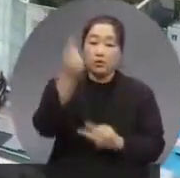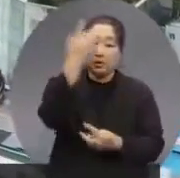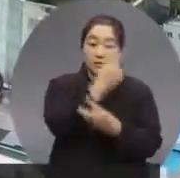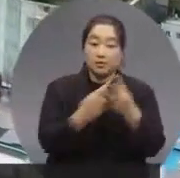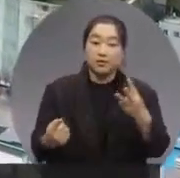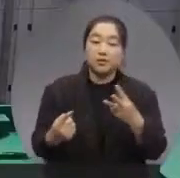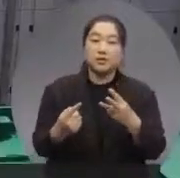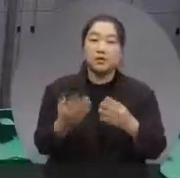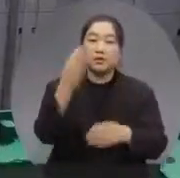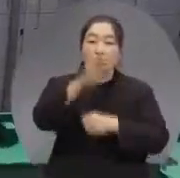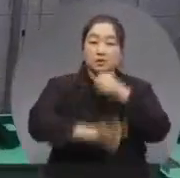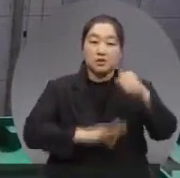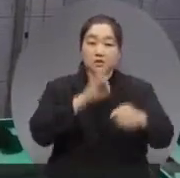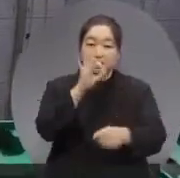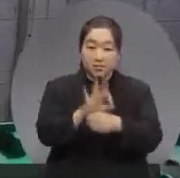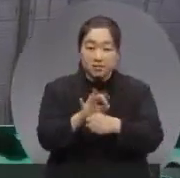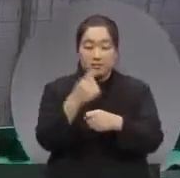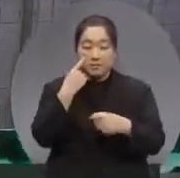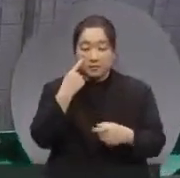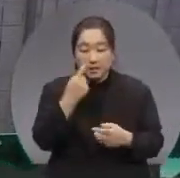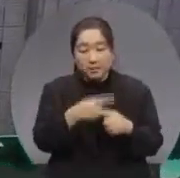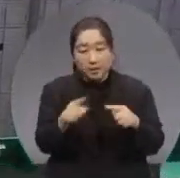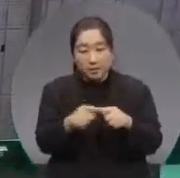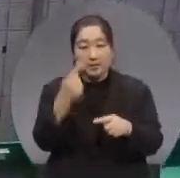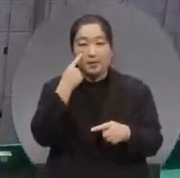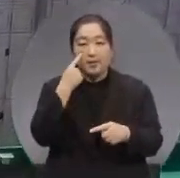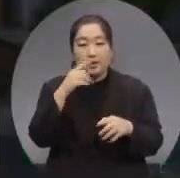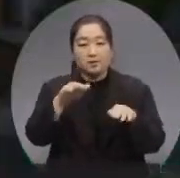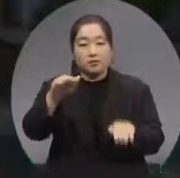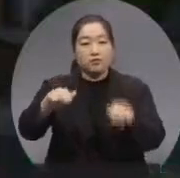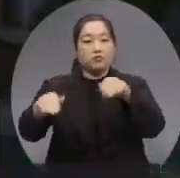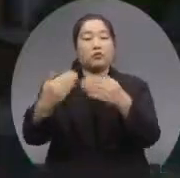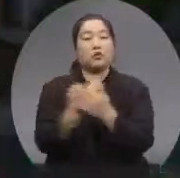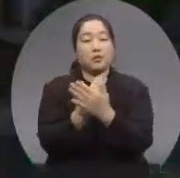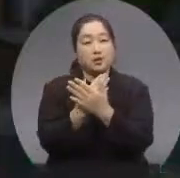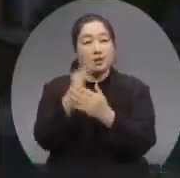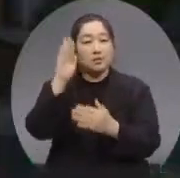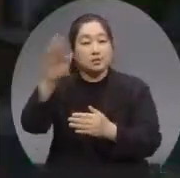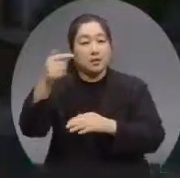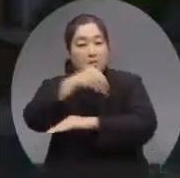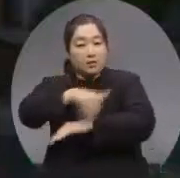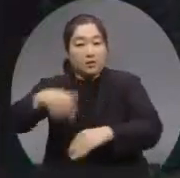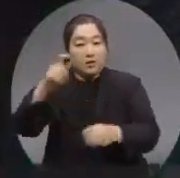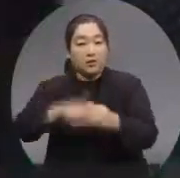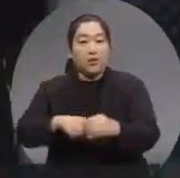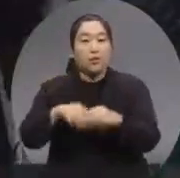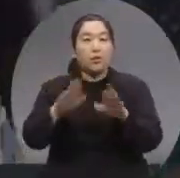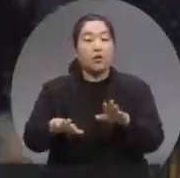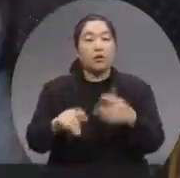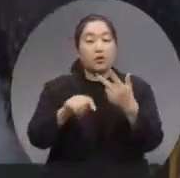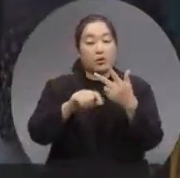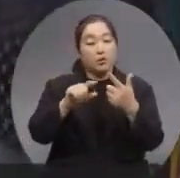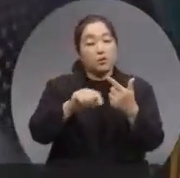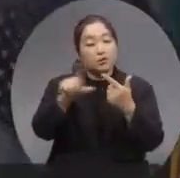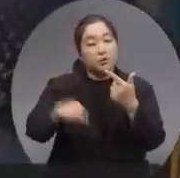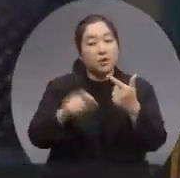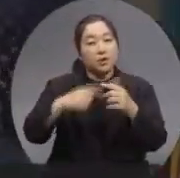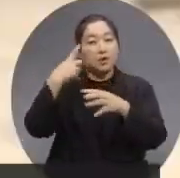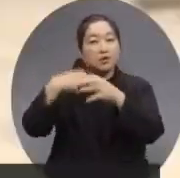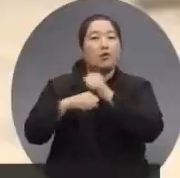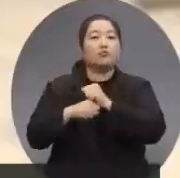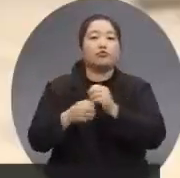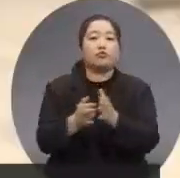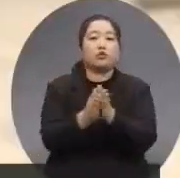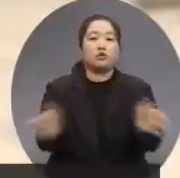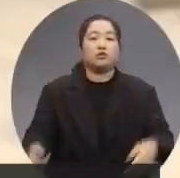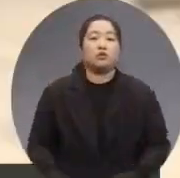지난 10년을 돌아보고 균형발전안 등을 포함해 통합청주시 미래를 설계하기 위해 이르면 이달 말 용역에 들어갑니다.